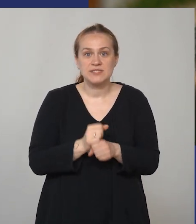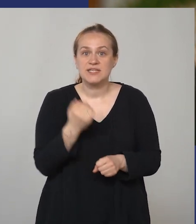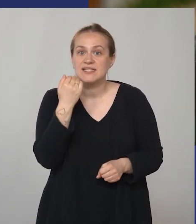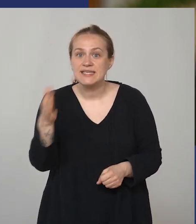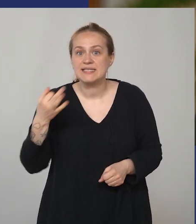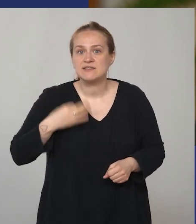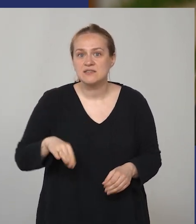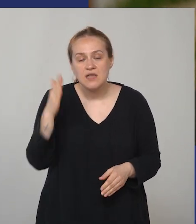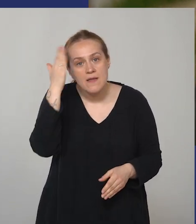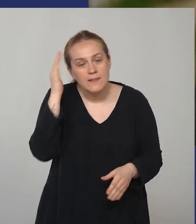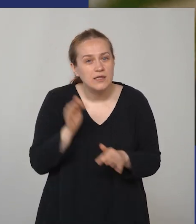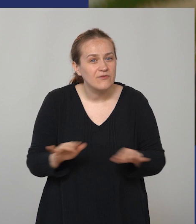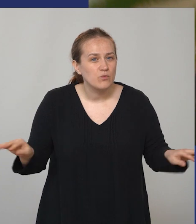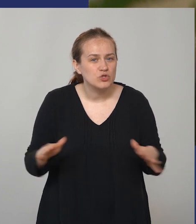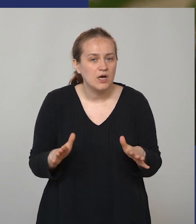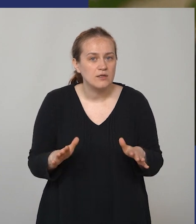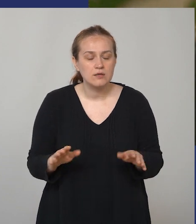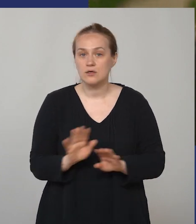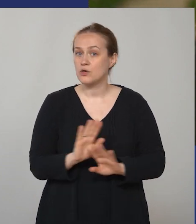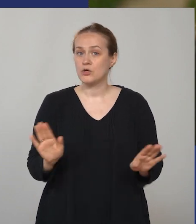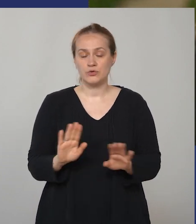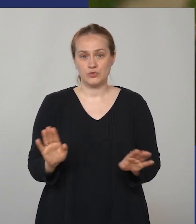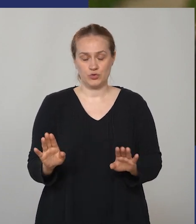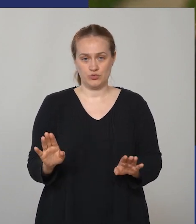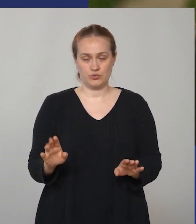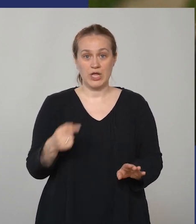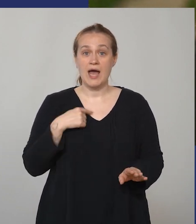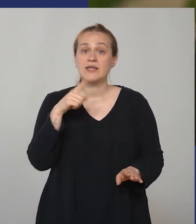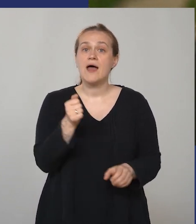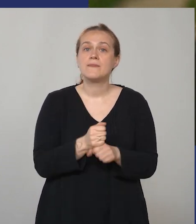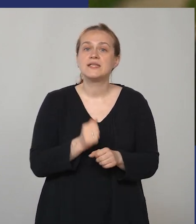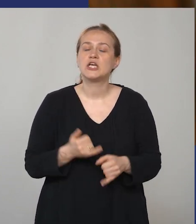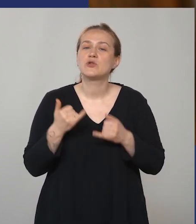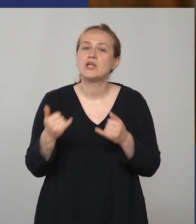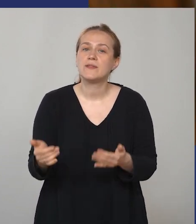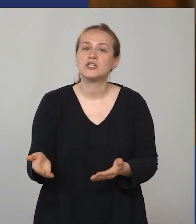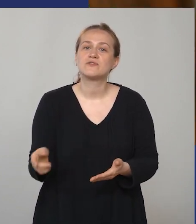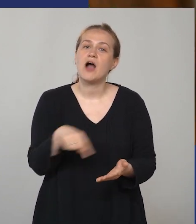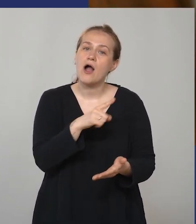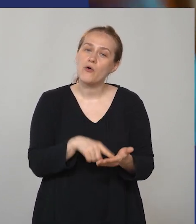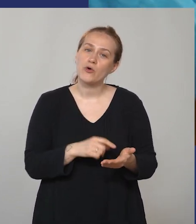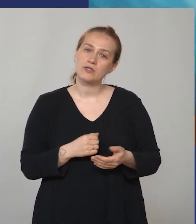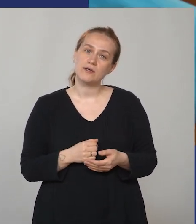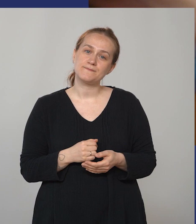музыканта? Нет, я это делаю для нашего города.